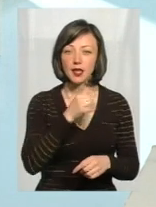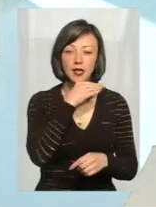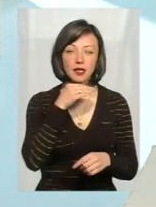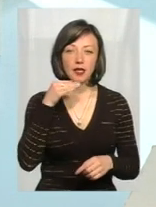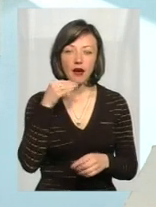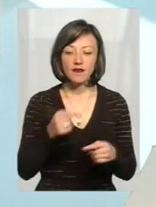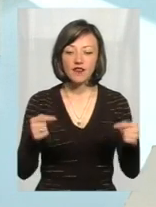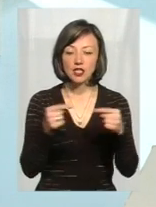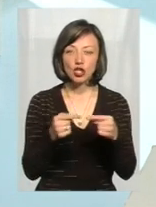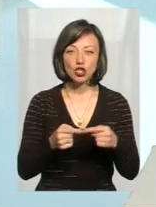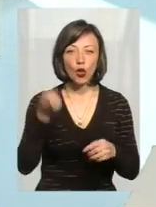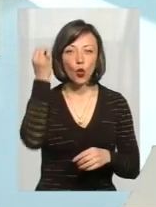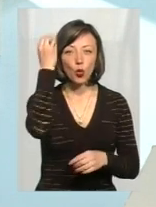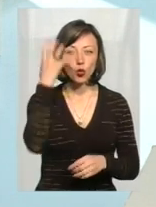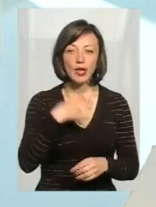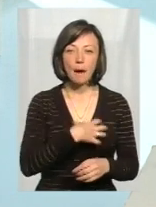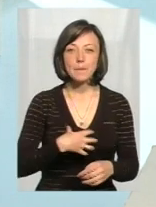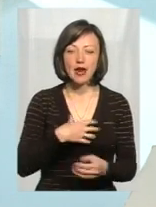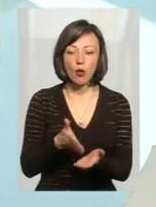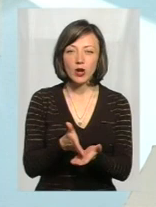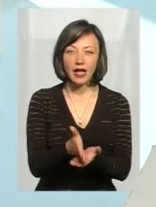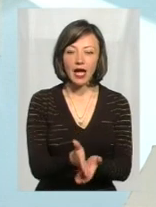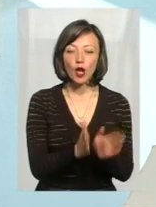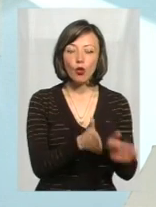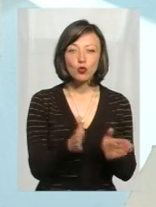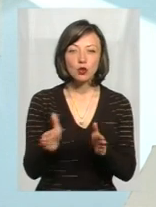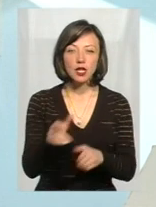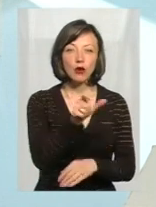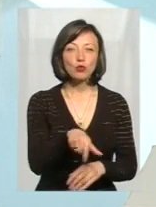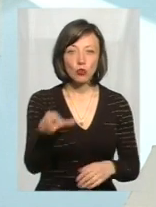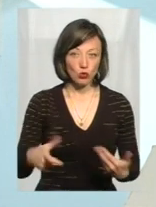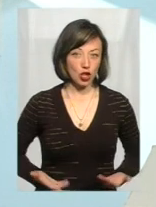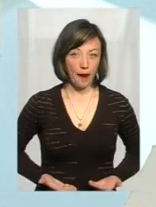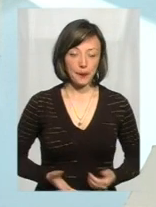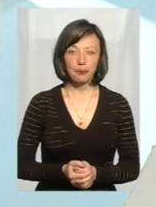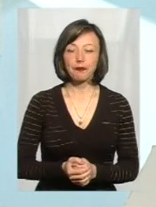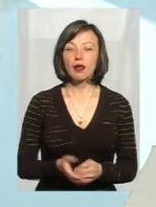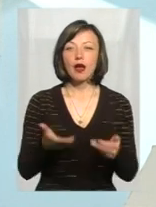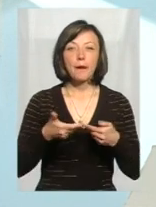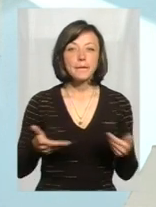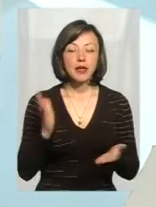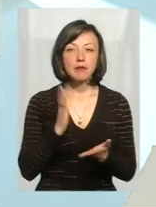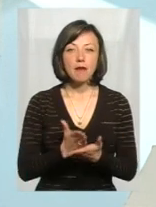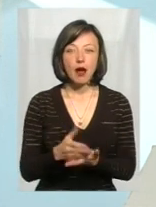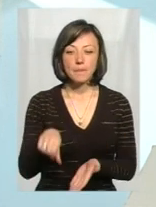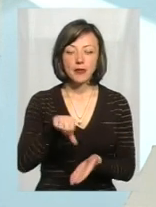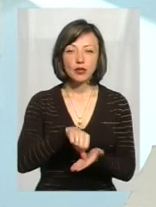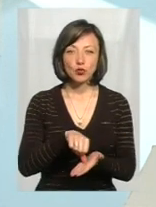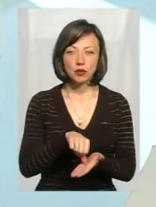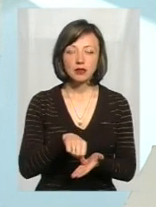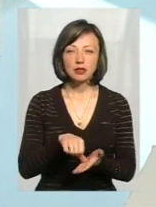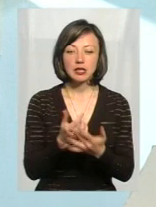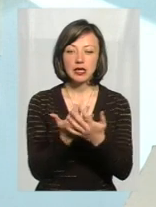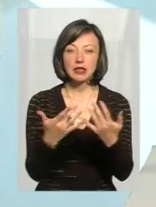культурні пріоритети і устрій людського життя. Ми маємо присутність